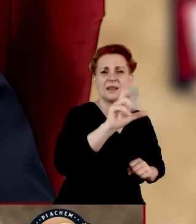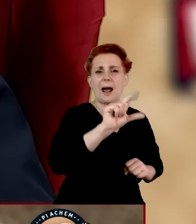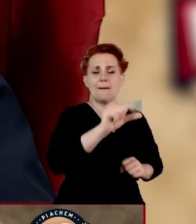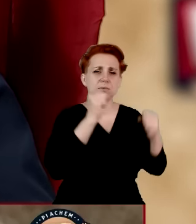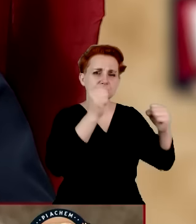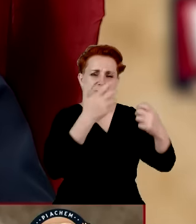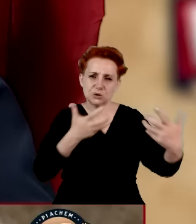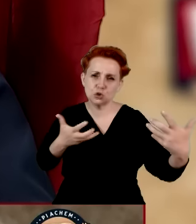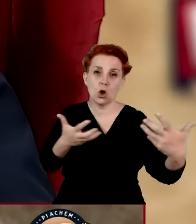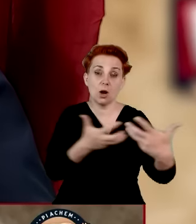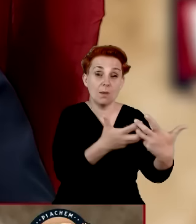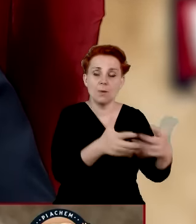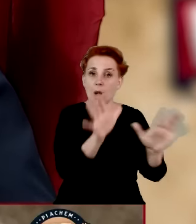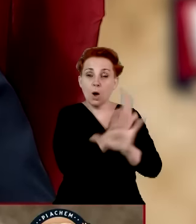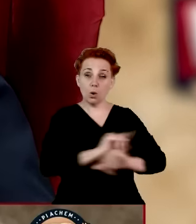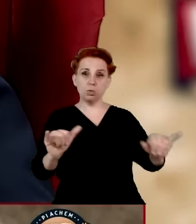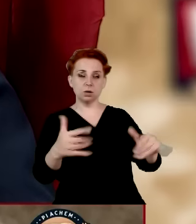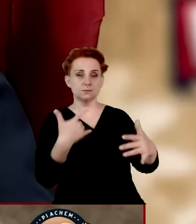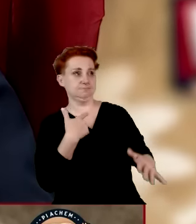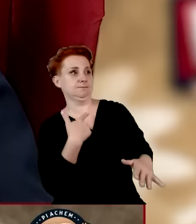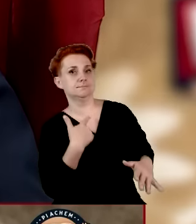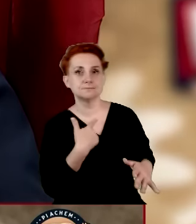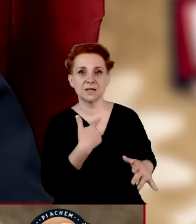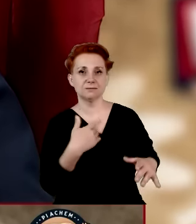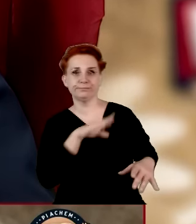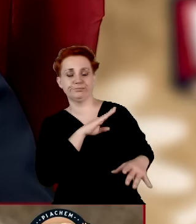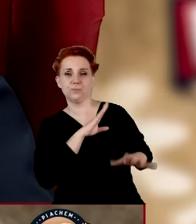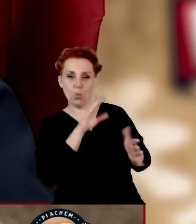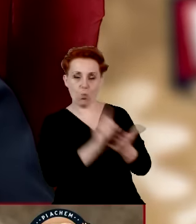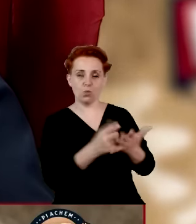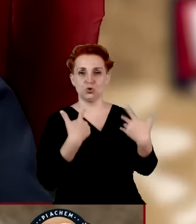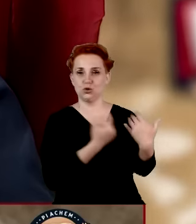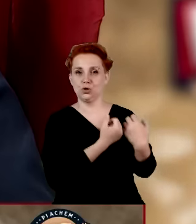do takiej ikonografii światowej. Zobaczmy nasz materiał.